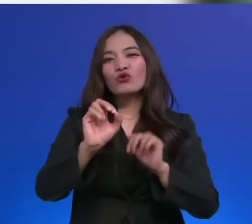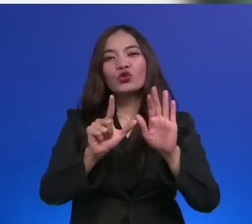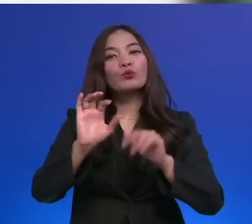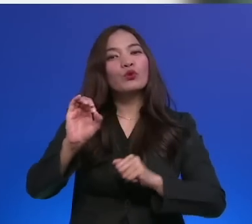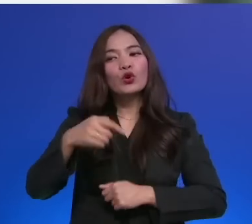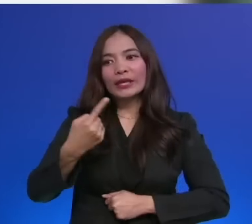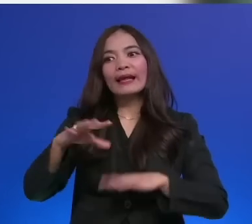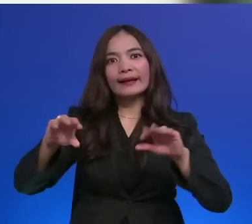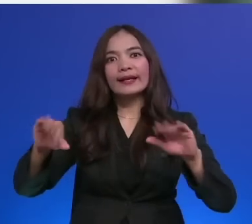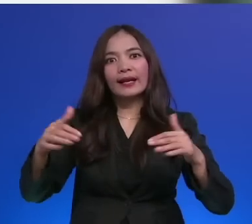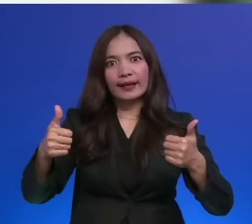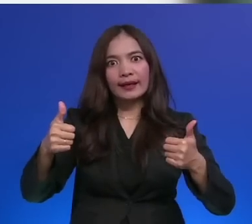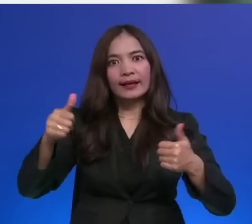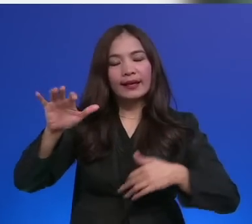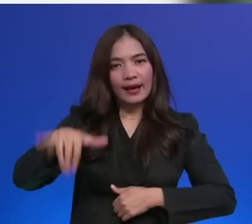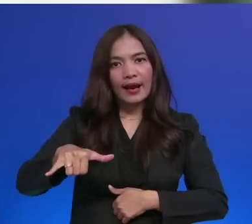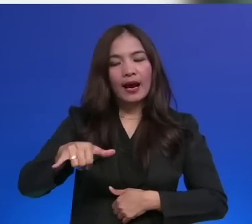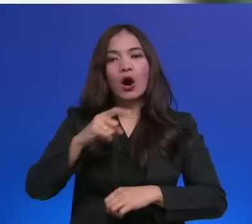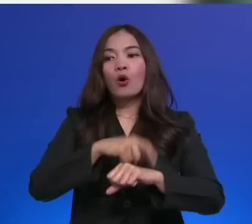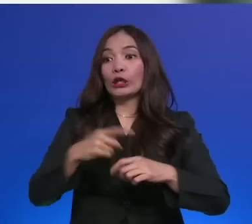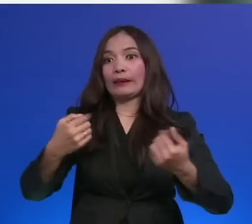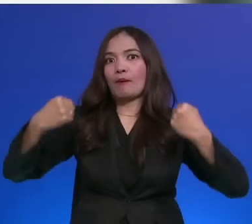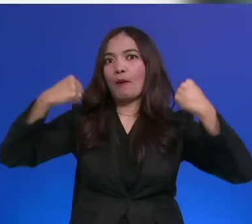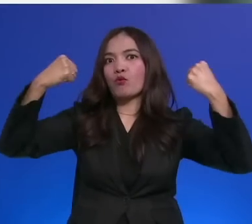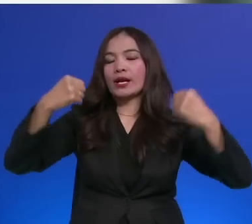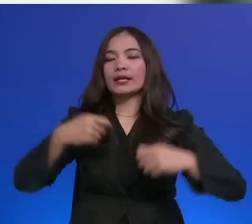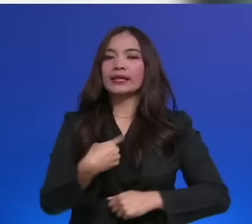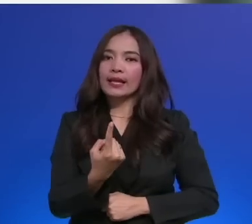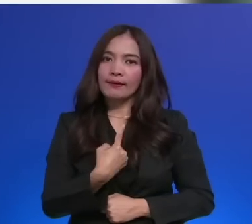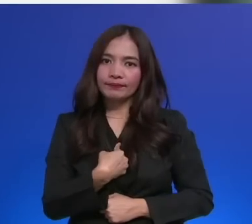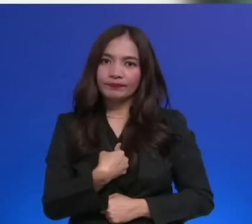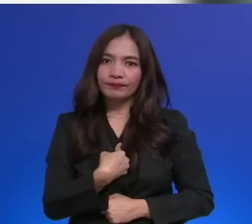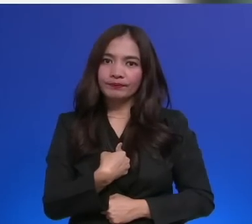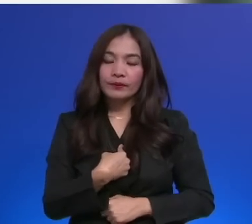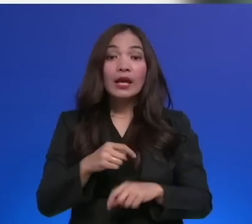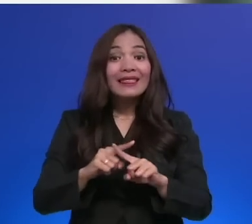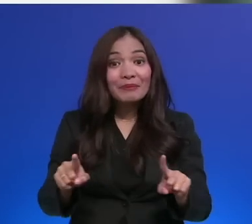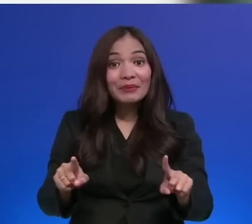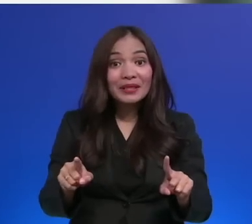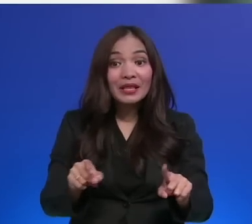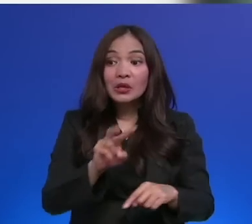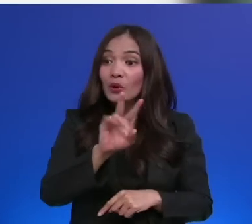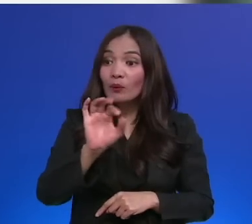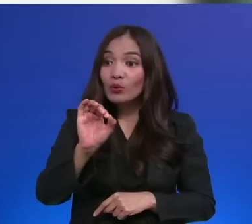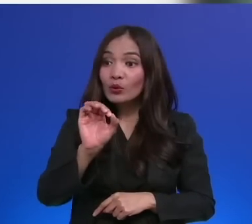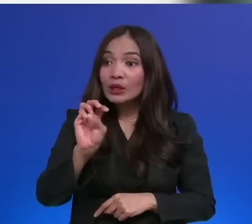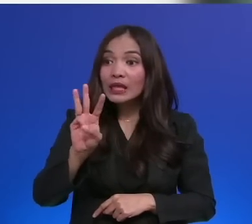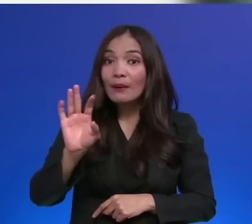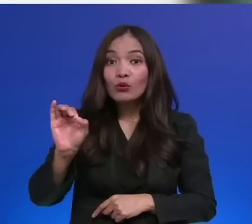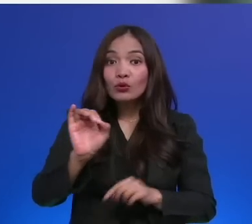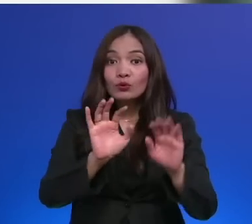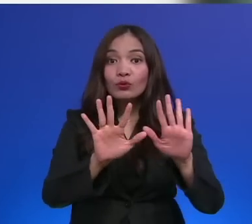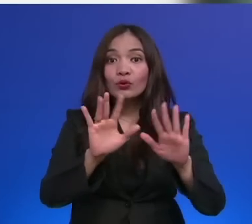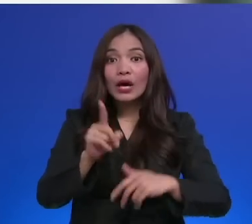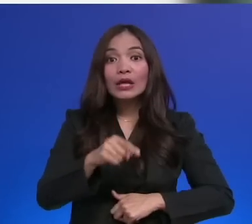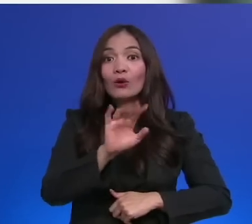kita kerjakan dalam jangkauan kemampuan kita. Tapi ada 20, 30, 10 atau